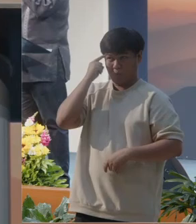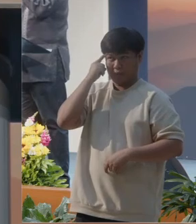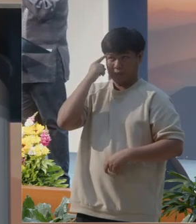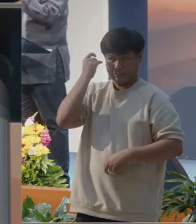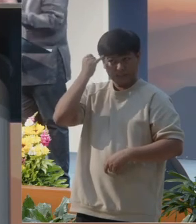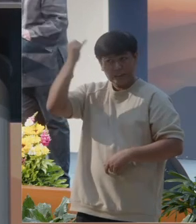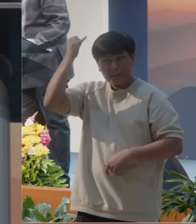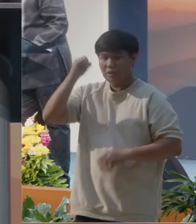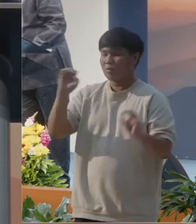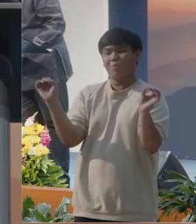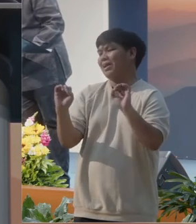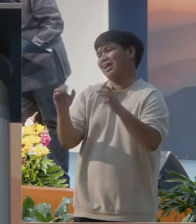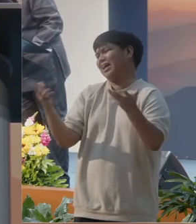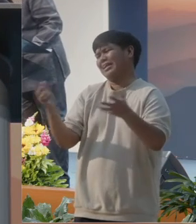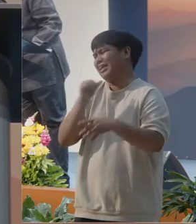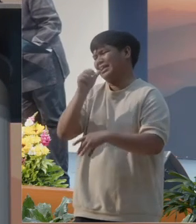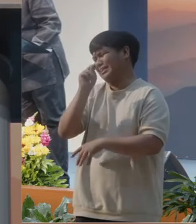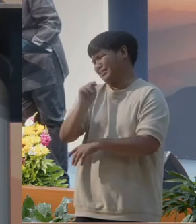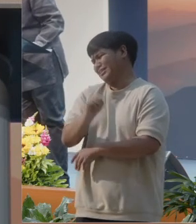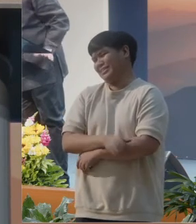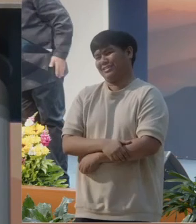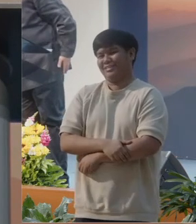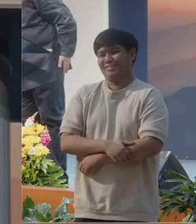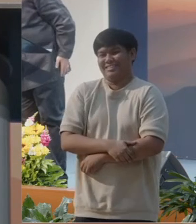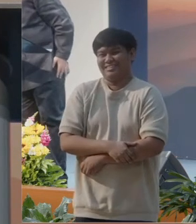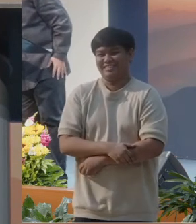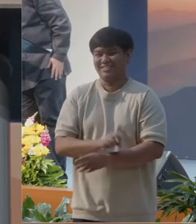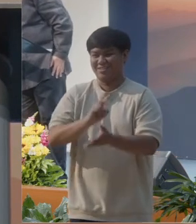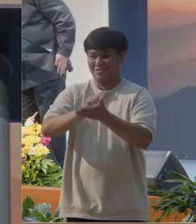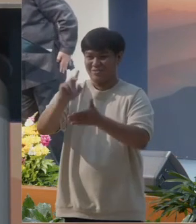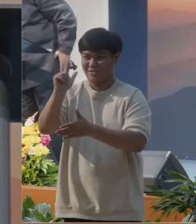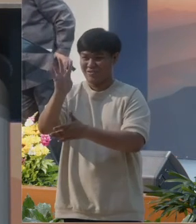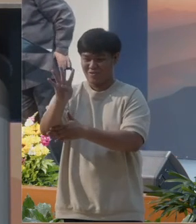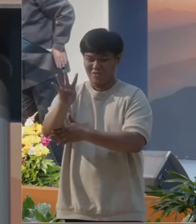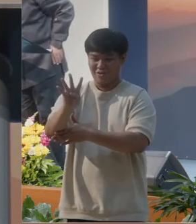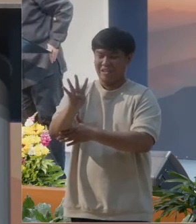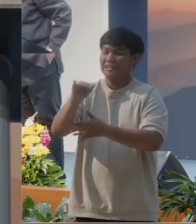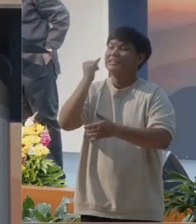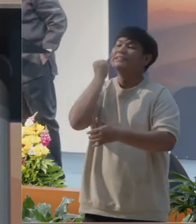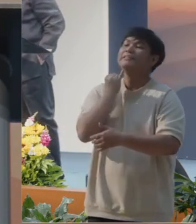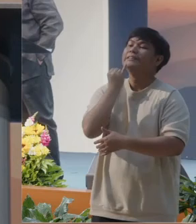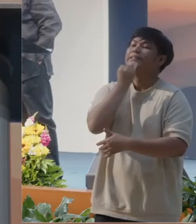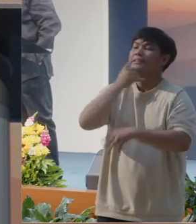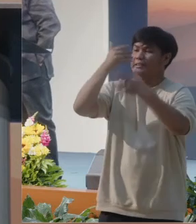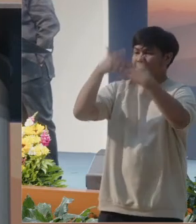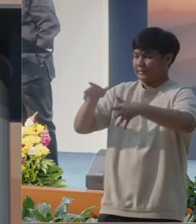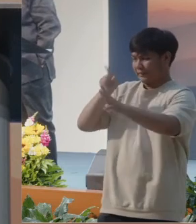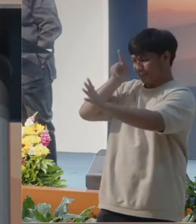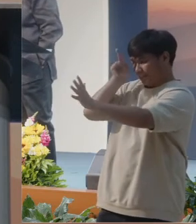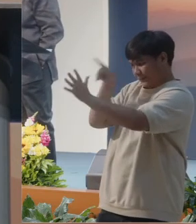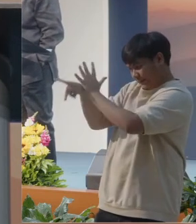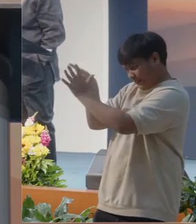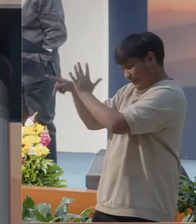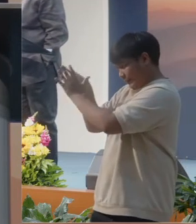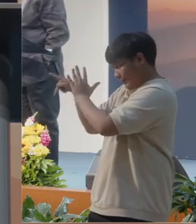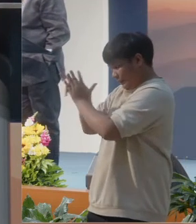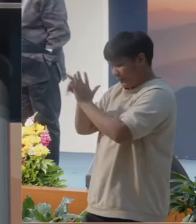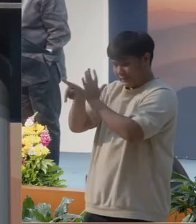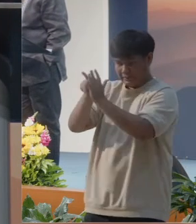ng Panginoon. At tignan niyo po ang nangyari sa verse 24. When Israel had finished killing all the